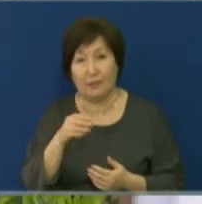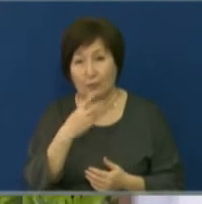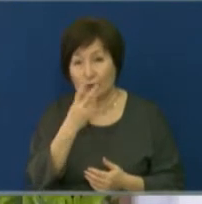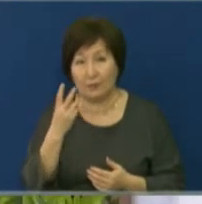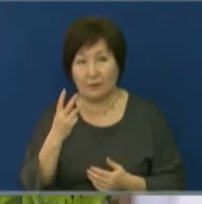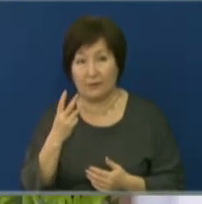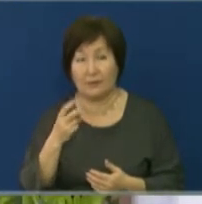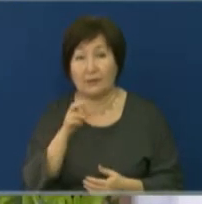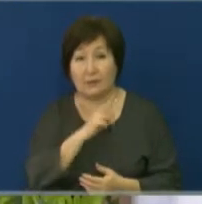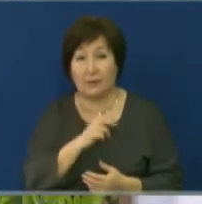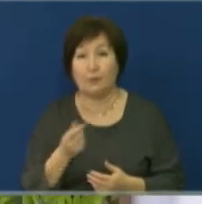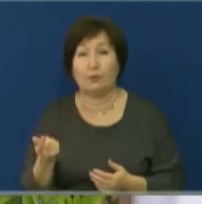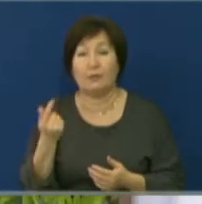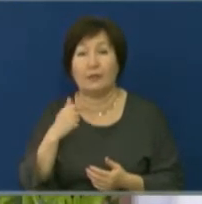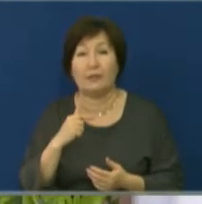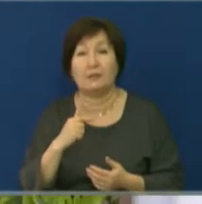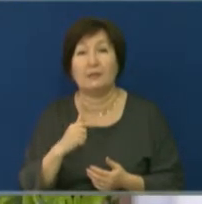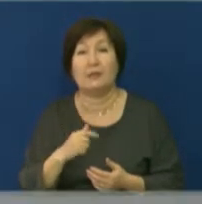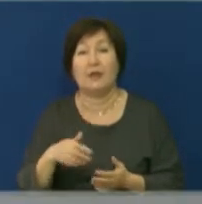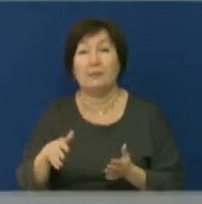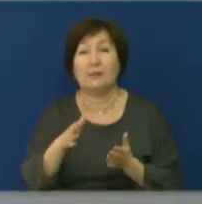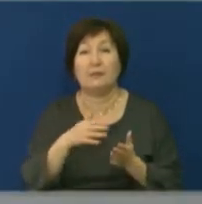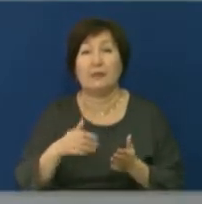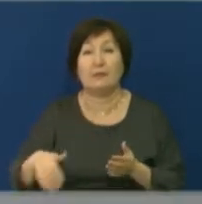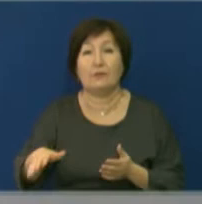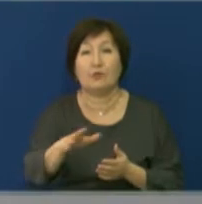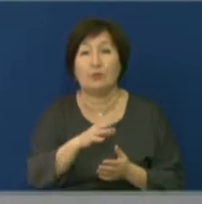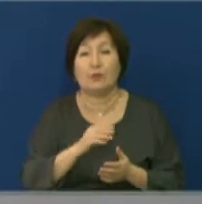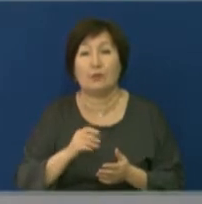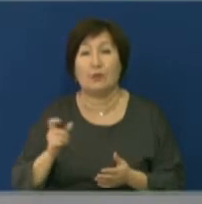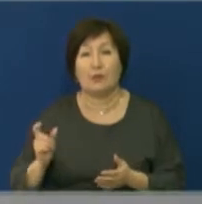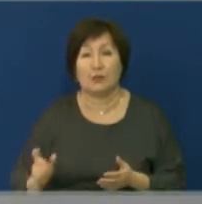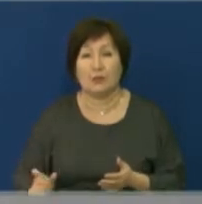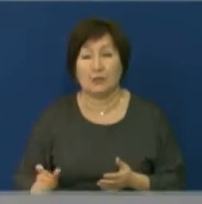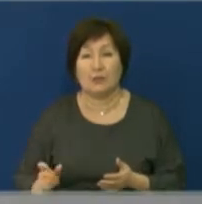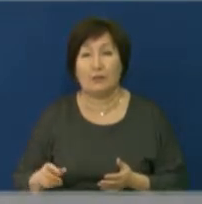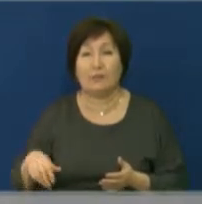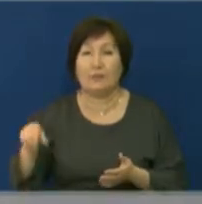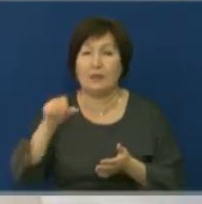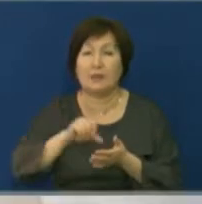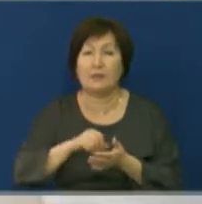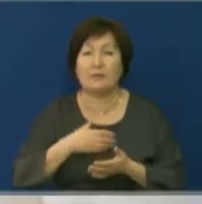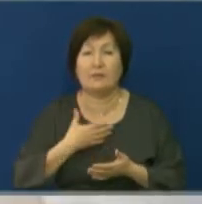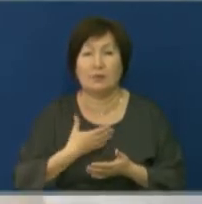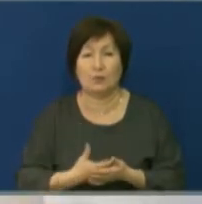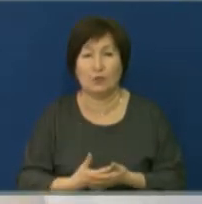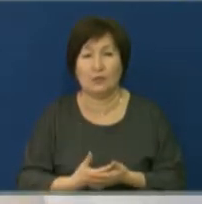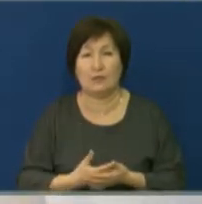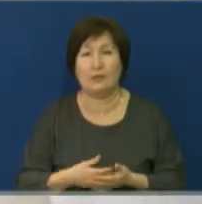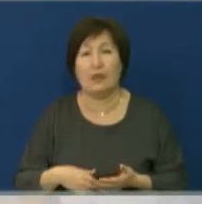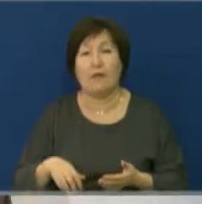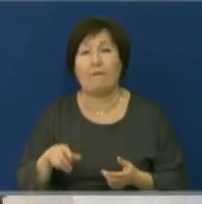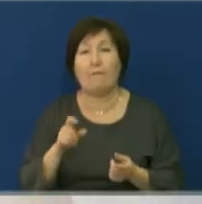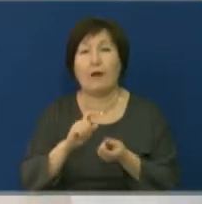встречи представители антикоррупционной службы призвали все гражданское сообщество принять активное участие в борьбе с коррупцией и тем